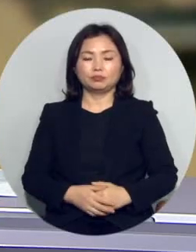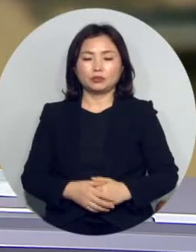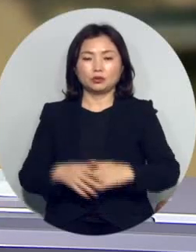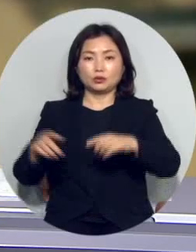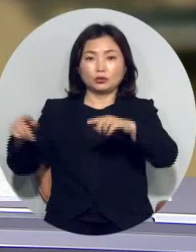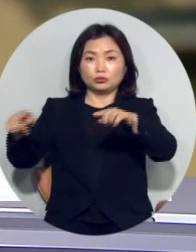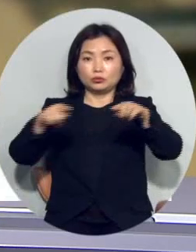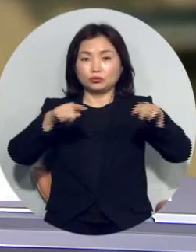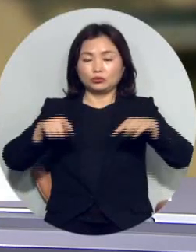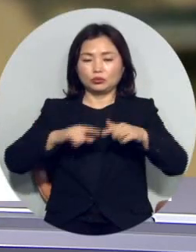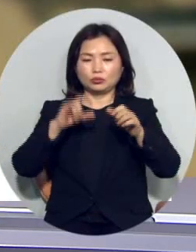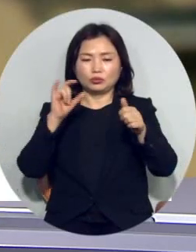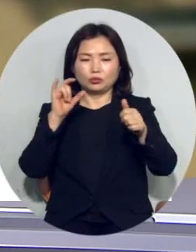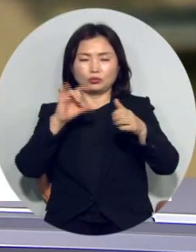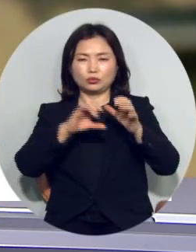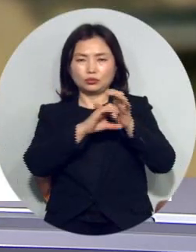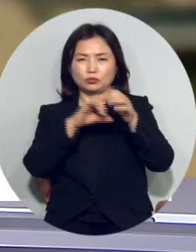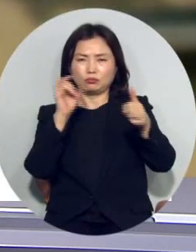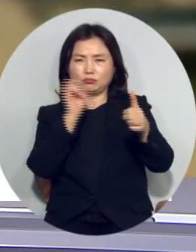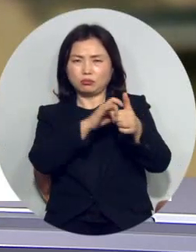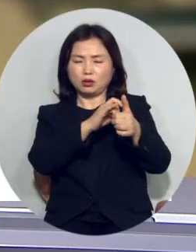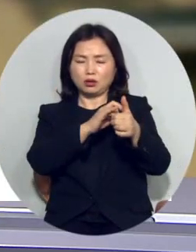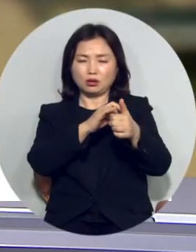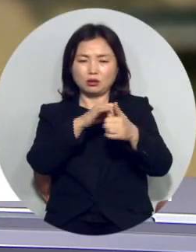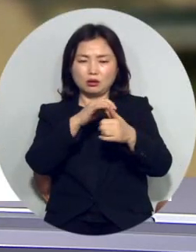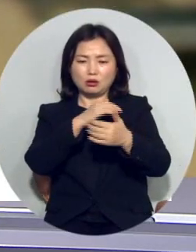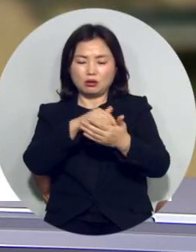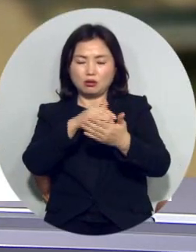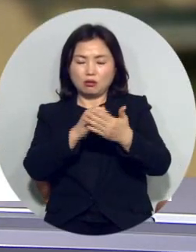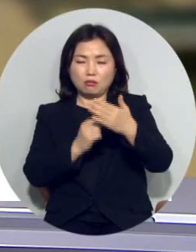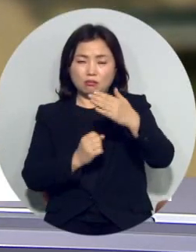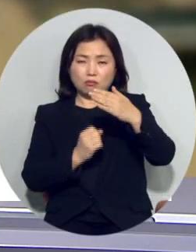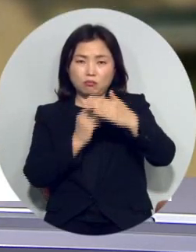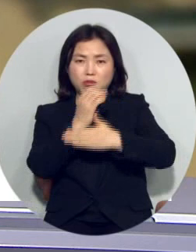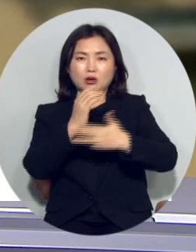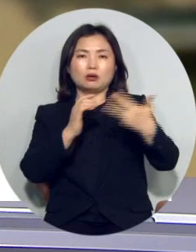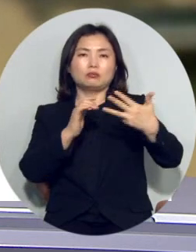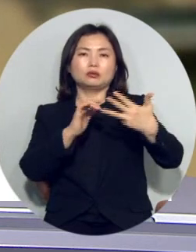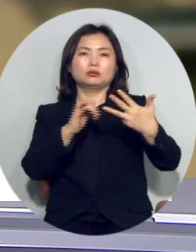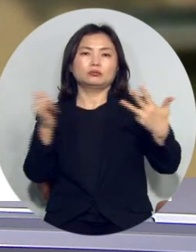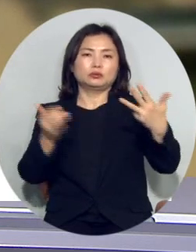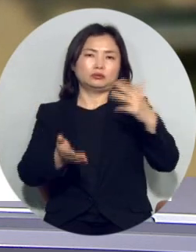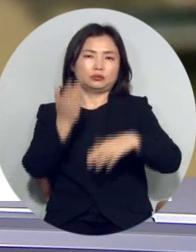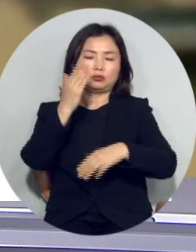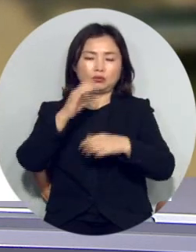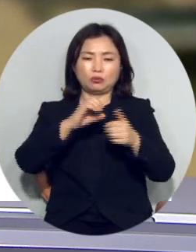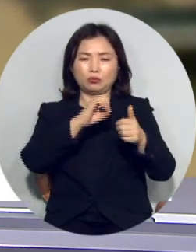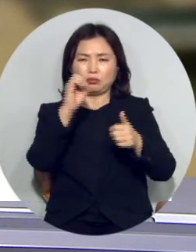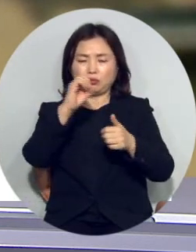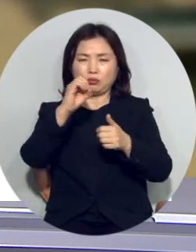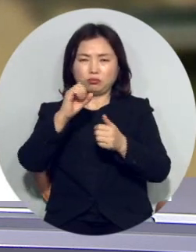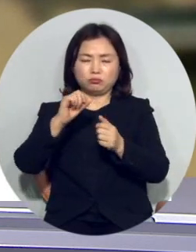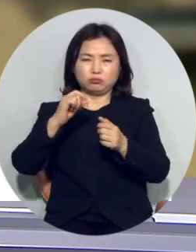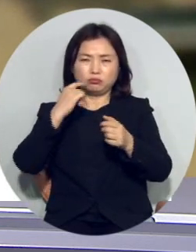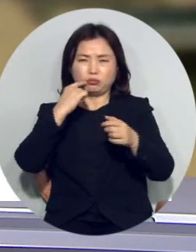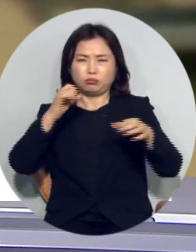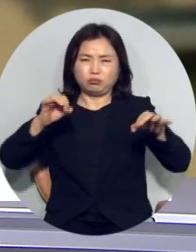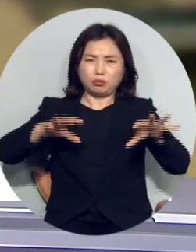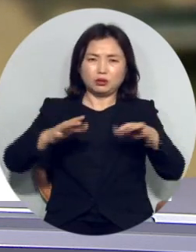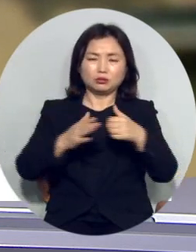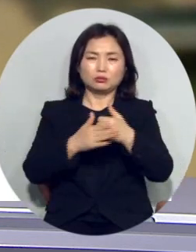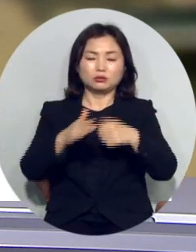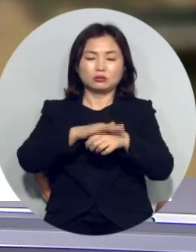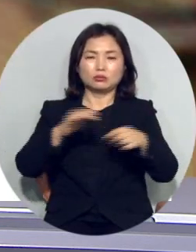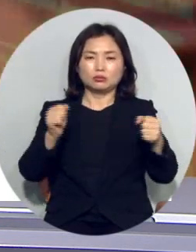전국의 코론 알고 확진 자수가 사상 처음으로 8천 명을 넘지 얻습니다 오미 그런 의 무선 확산 3 대구